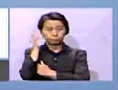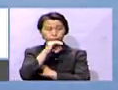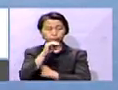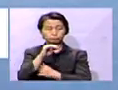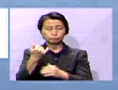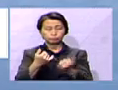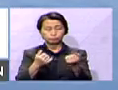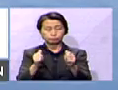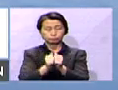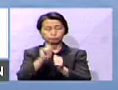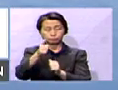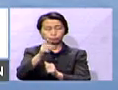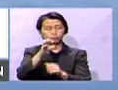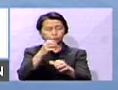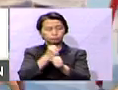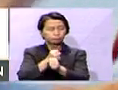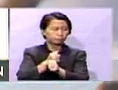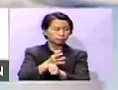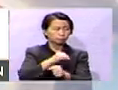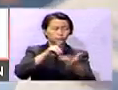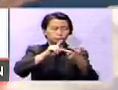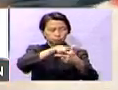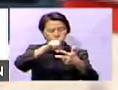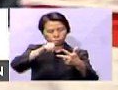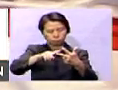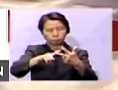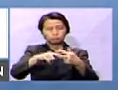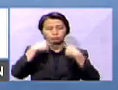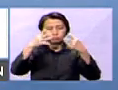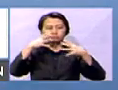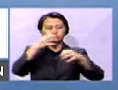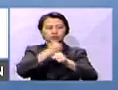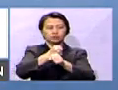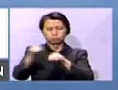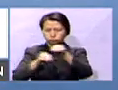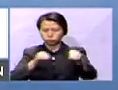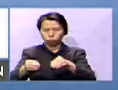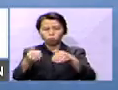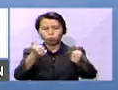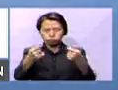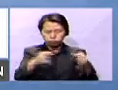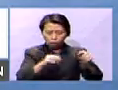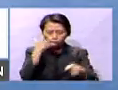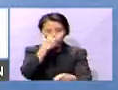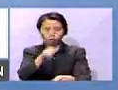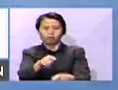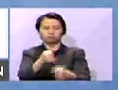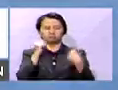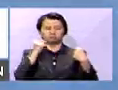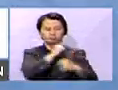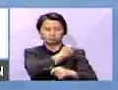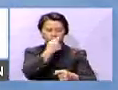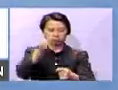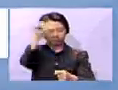trio Emmanuel Leong, Hu Thompson dan Lim Ching Wei berjaya mempamerkan gerakan kemas, menarik dan bertenaga